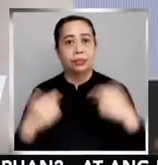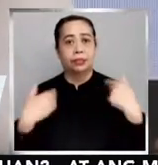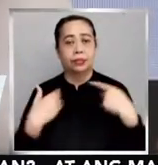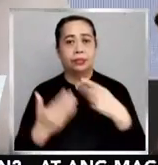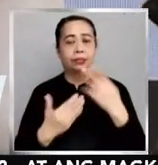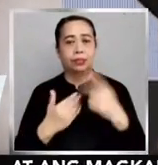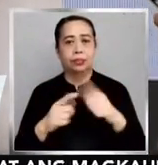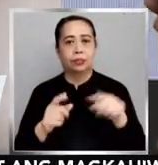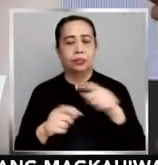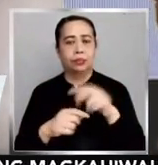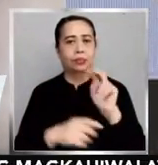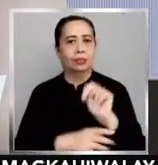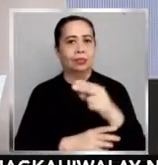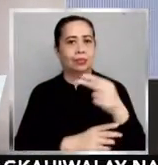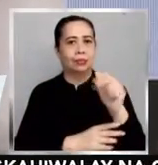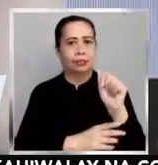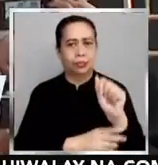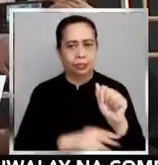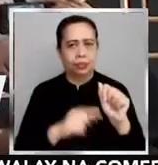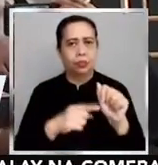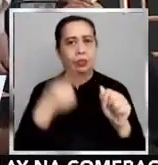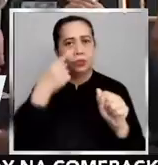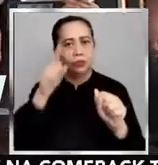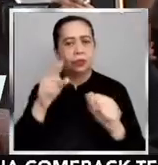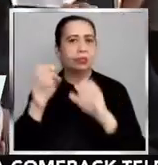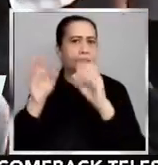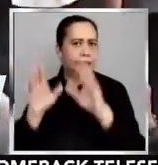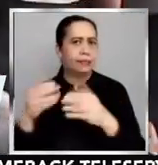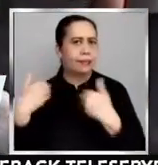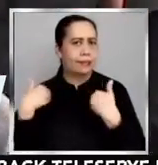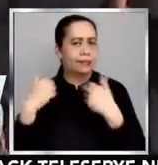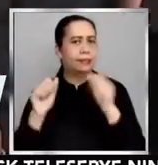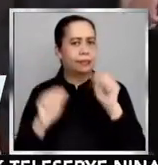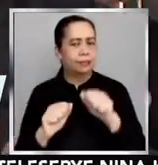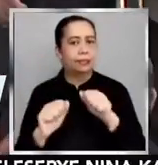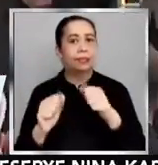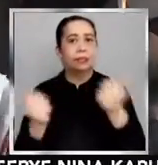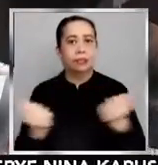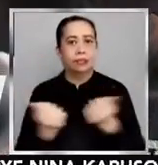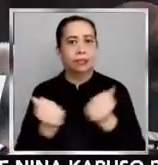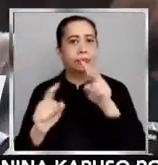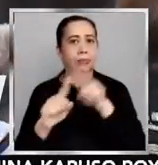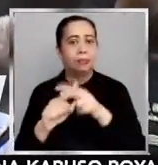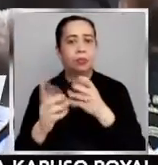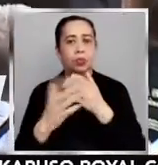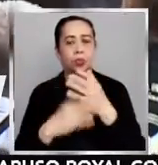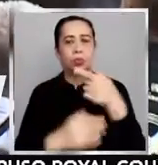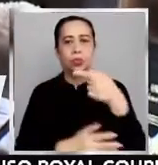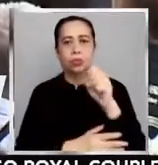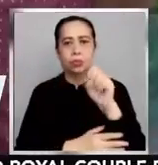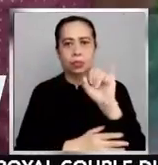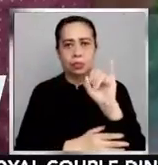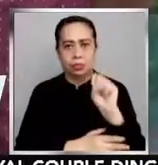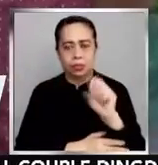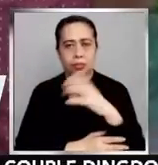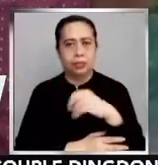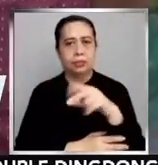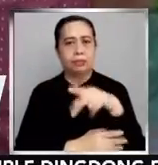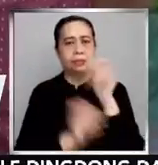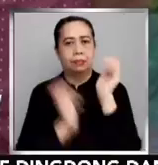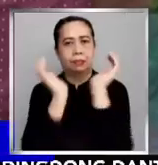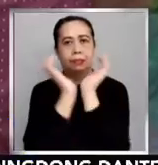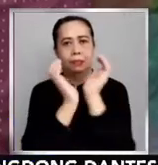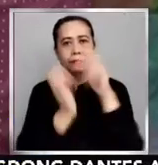National Housing Authority para sa mga guro. Maari raw itong i-avail sa pamamagitan ng GSIS at Pag-ibig. Katulad